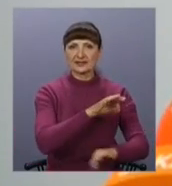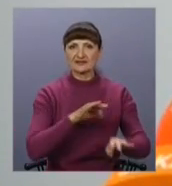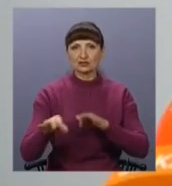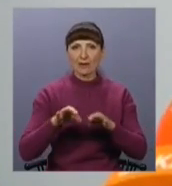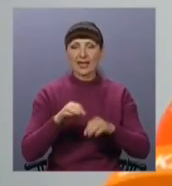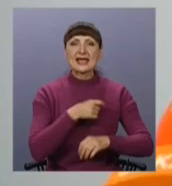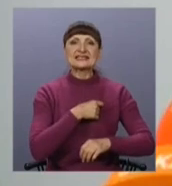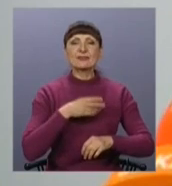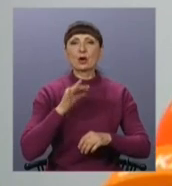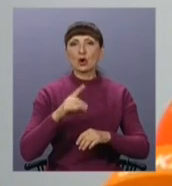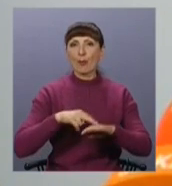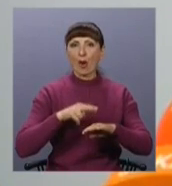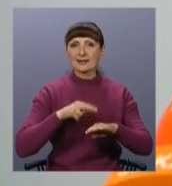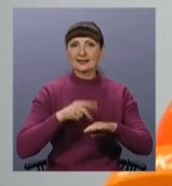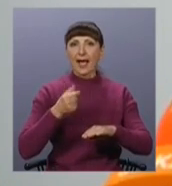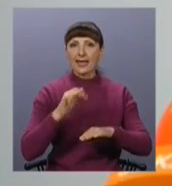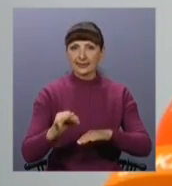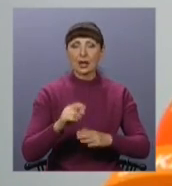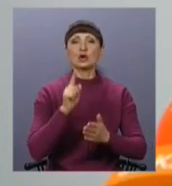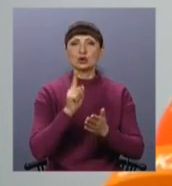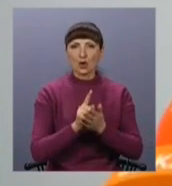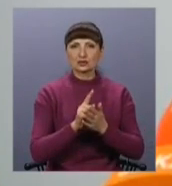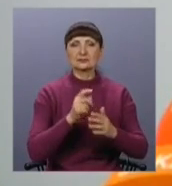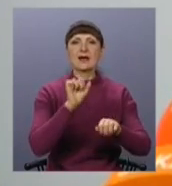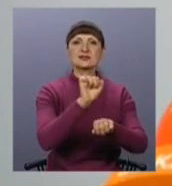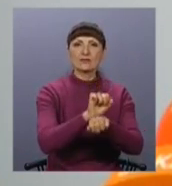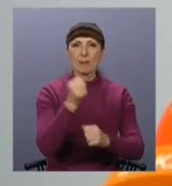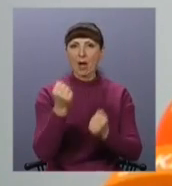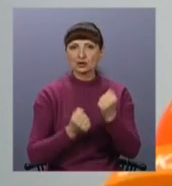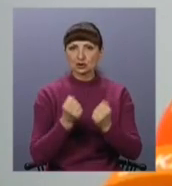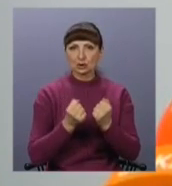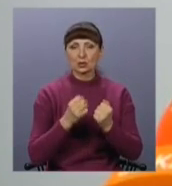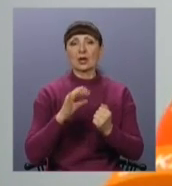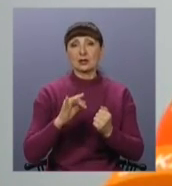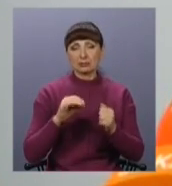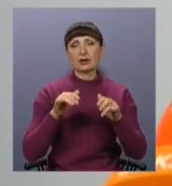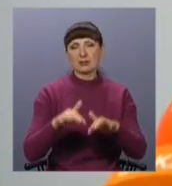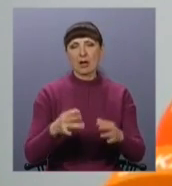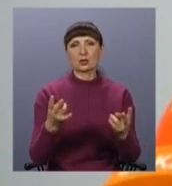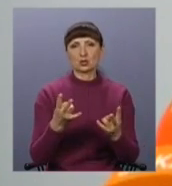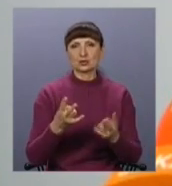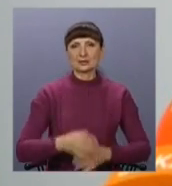инспектор дорожной патрульной полиции должен реагировать на это правонарушение, останавливать транспортное средство и принимать необходимые меры.